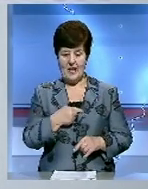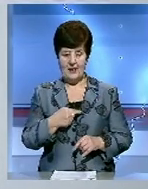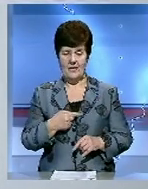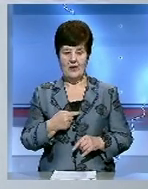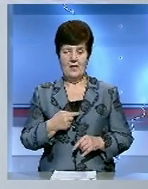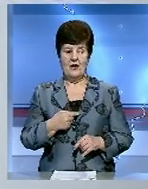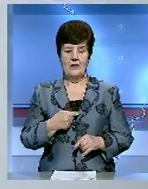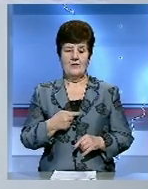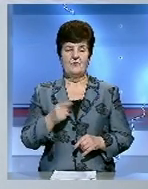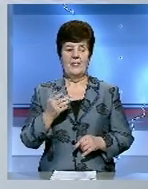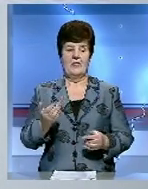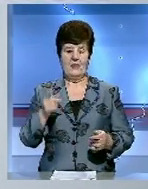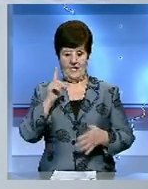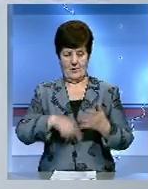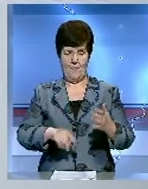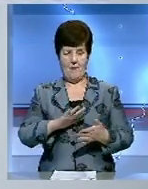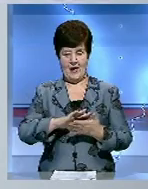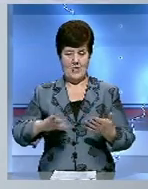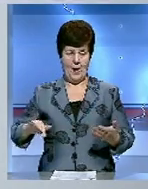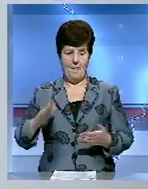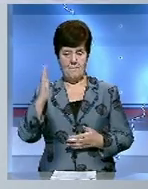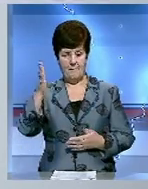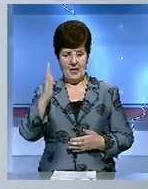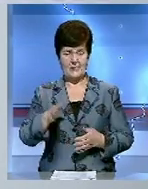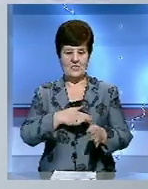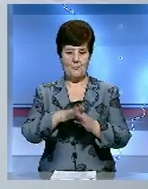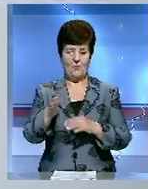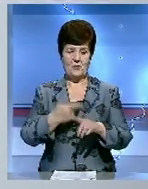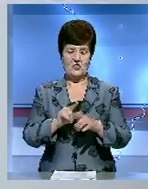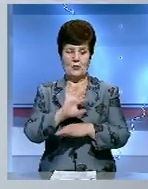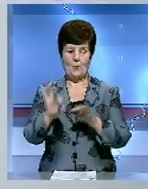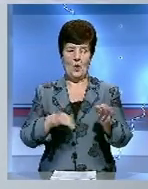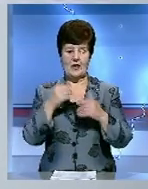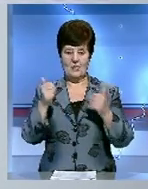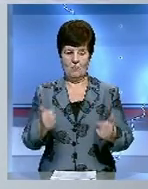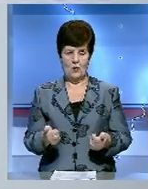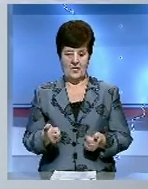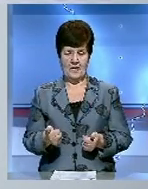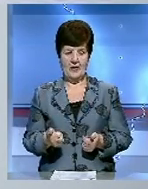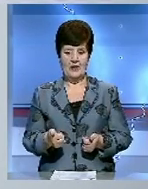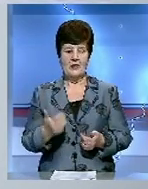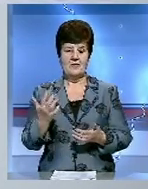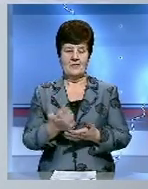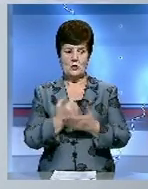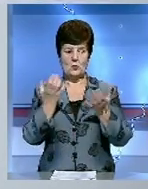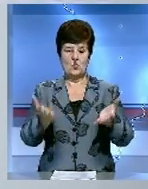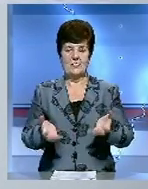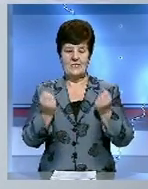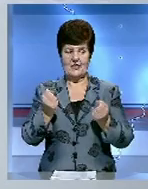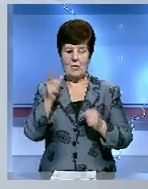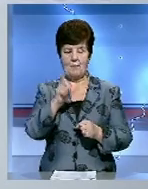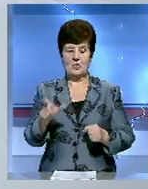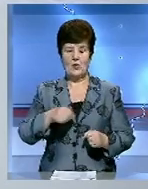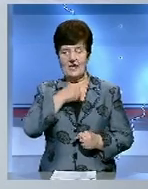mai departe să promovăm aceste proiecte bune, să susținem persoanele în etate